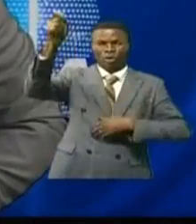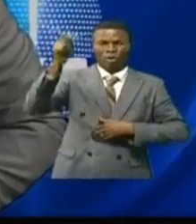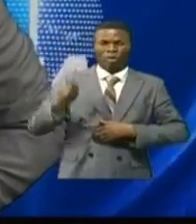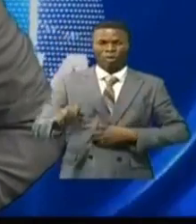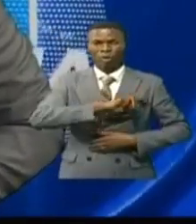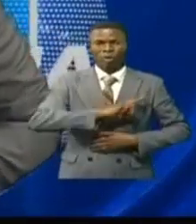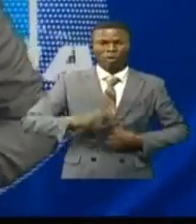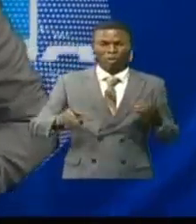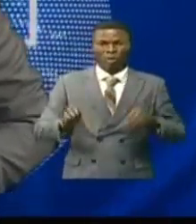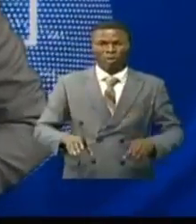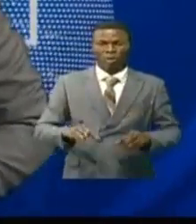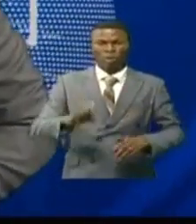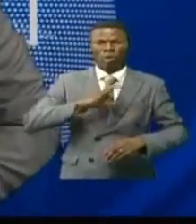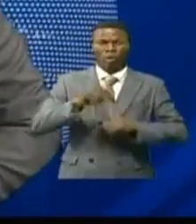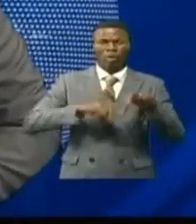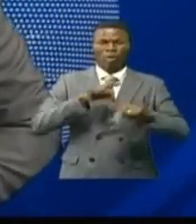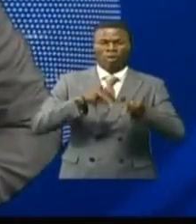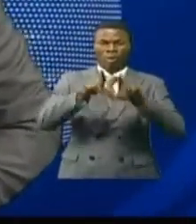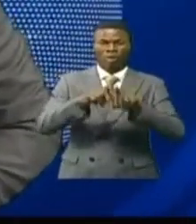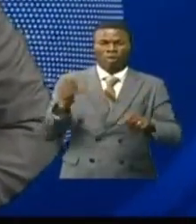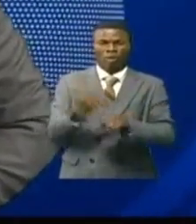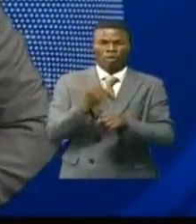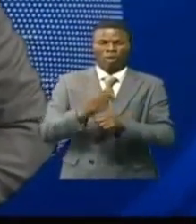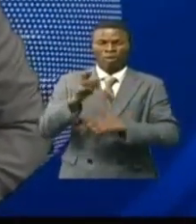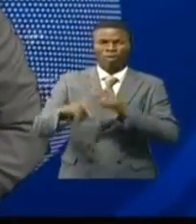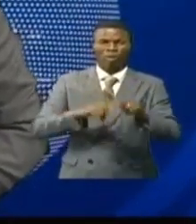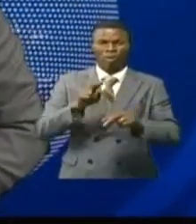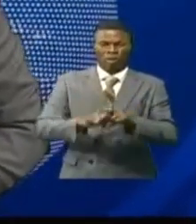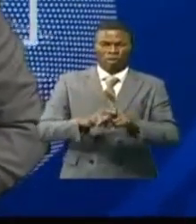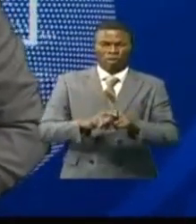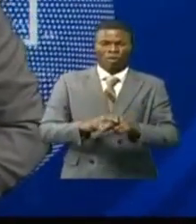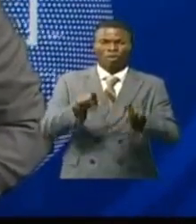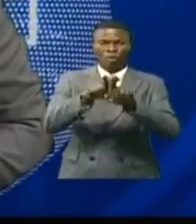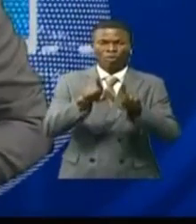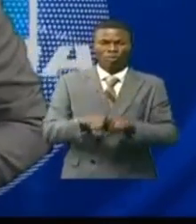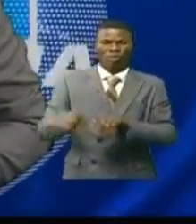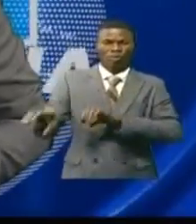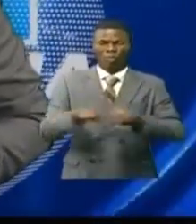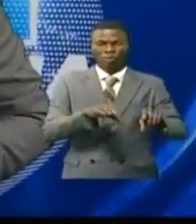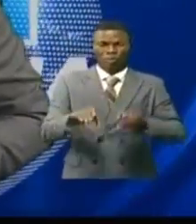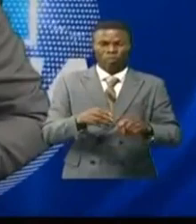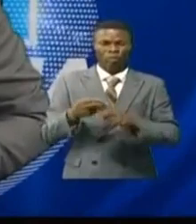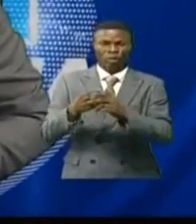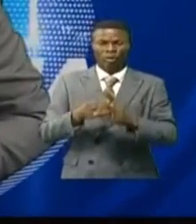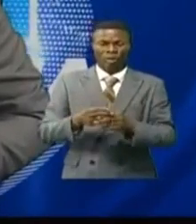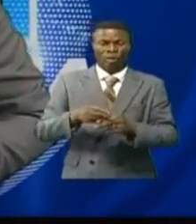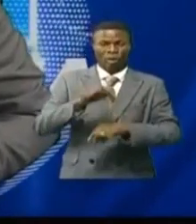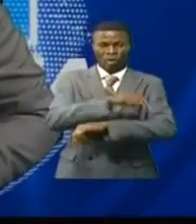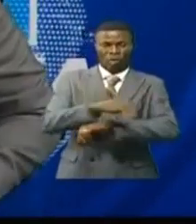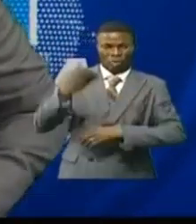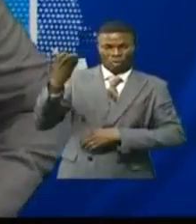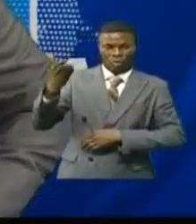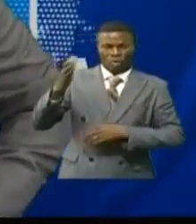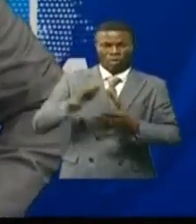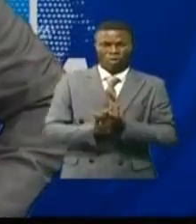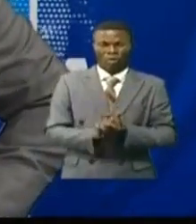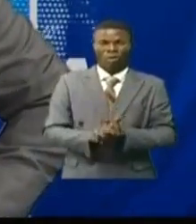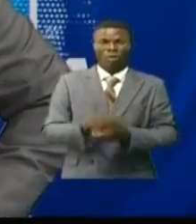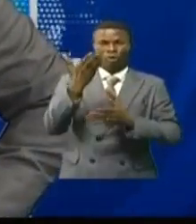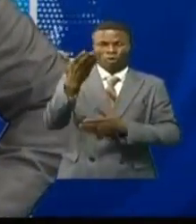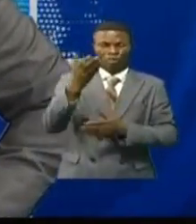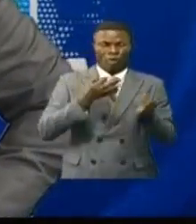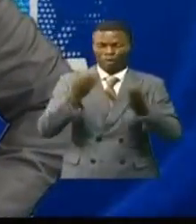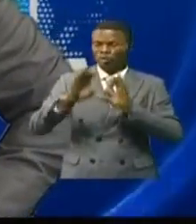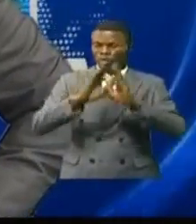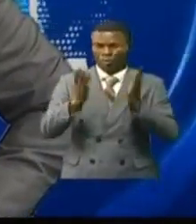la République, de la police nationale et des services nationaux. Une cérémonie qui s'est déroulée au camp colonel Tchatch. Guilain Kabaloudi, Roger Di, Kazo